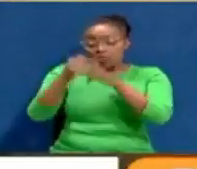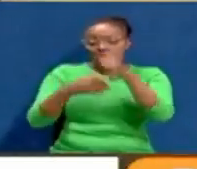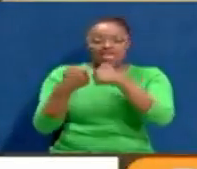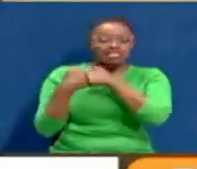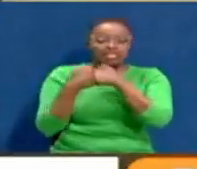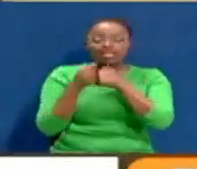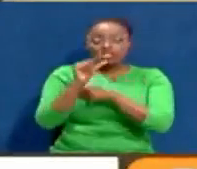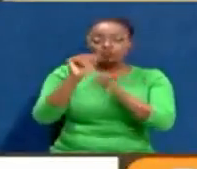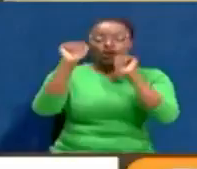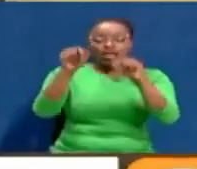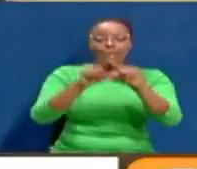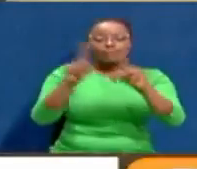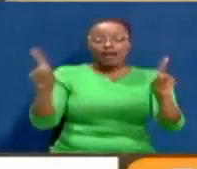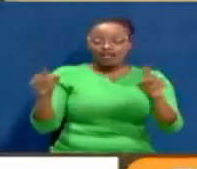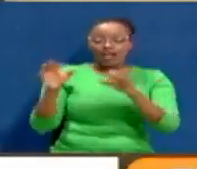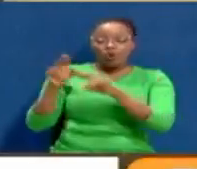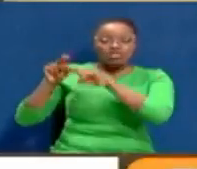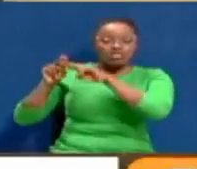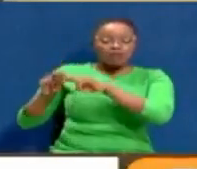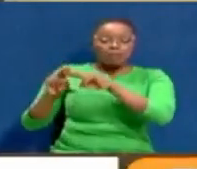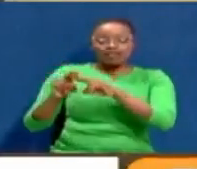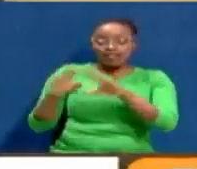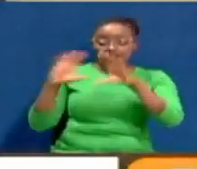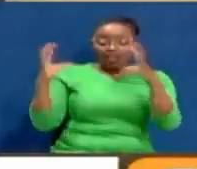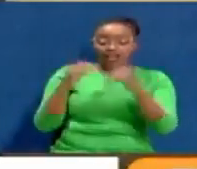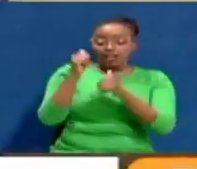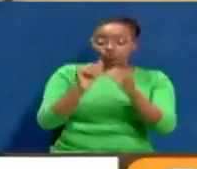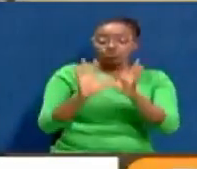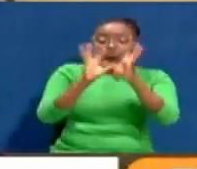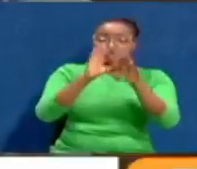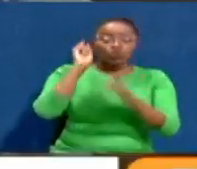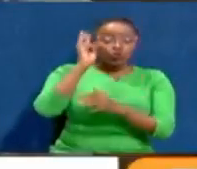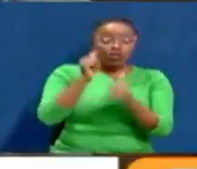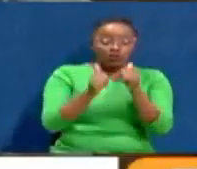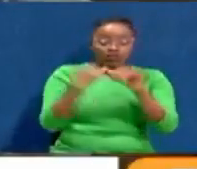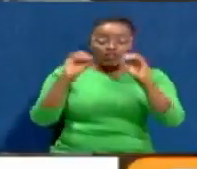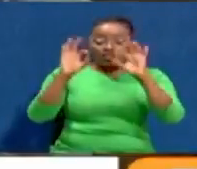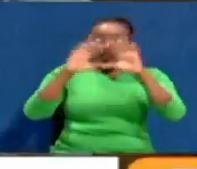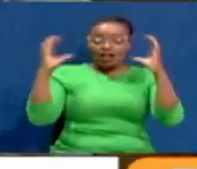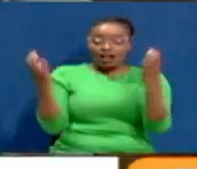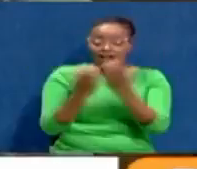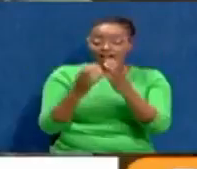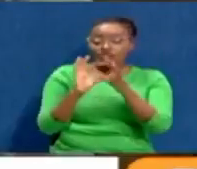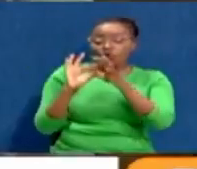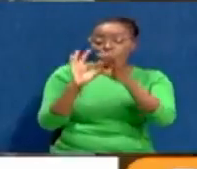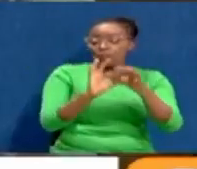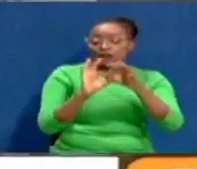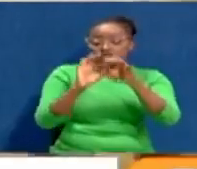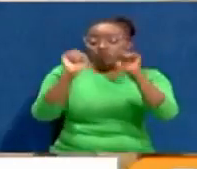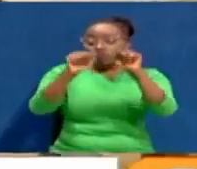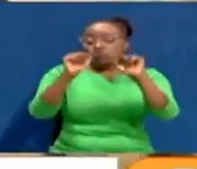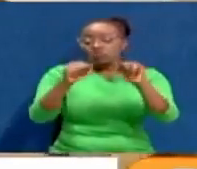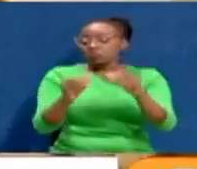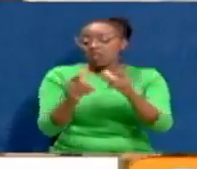inakuwa changamoto kidogo, lakini itategemea na darasa ambalo unalo. Kama ni class ambayo iko cooperative, tunaweza